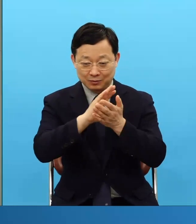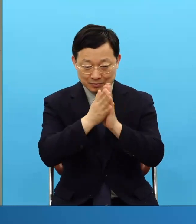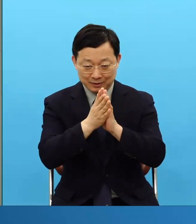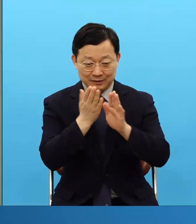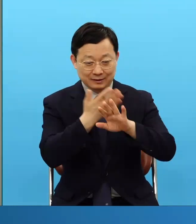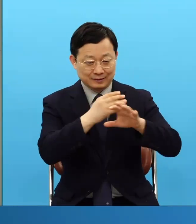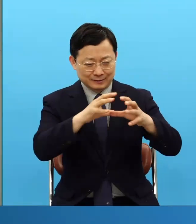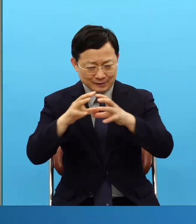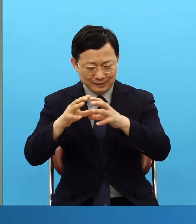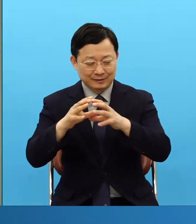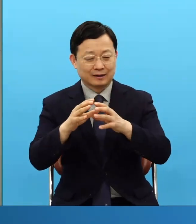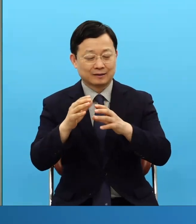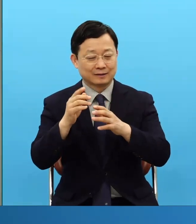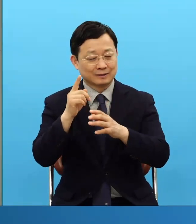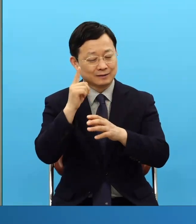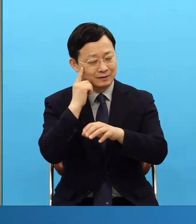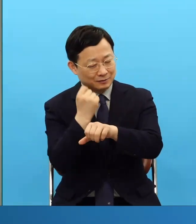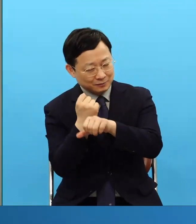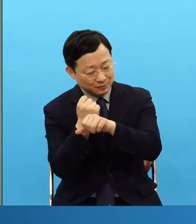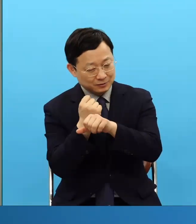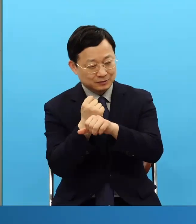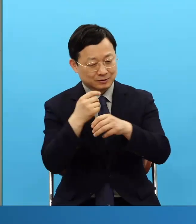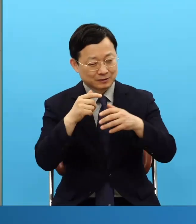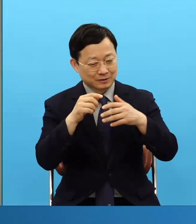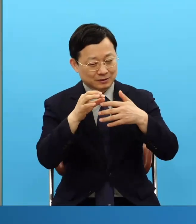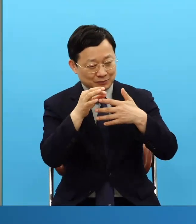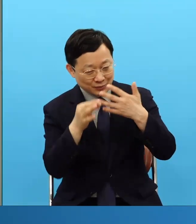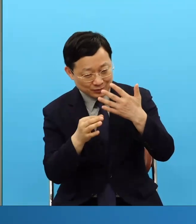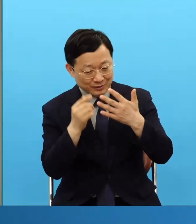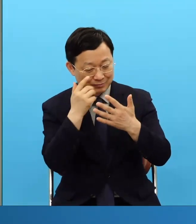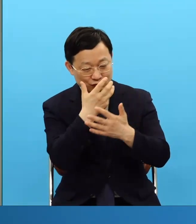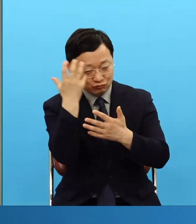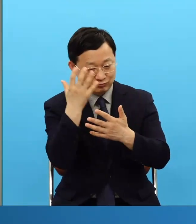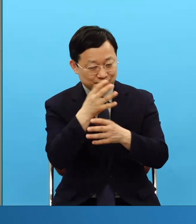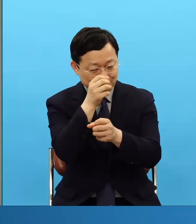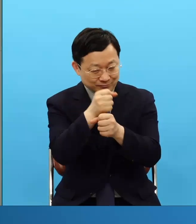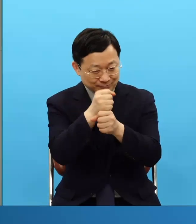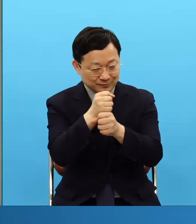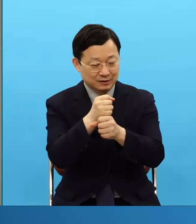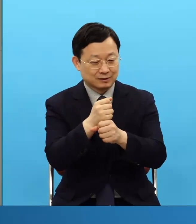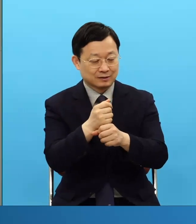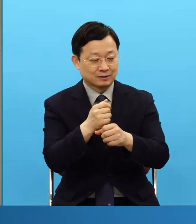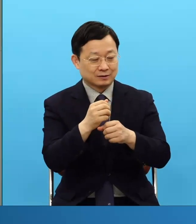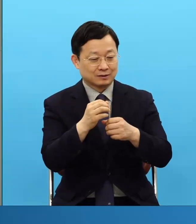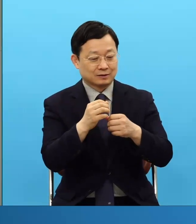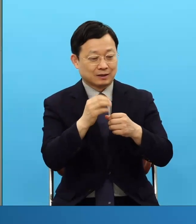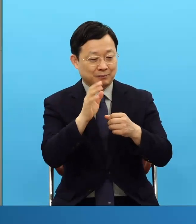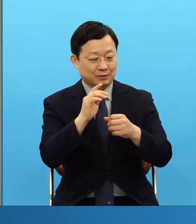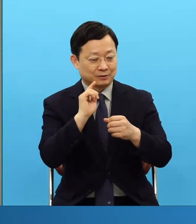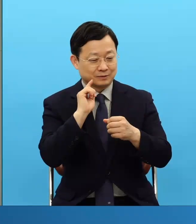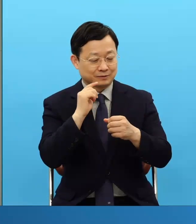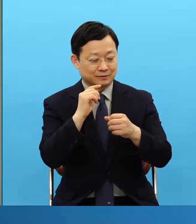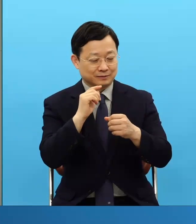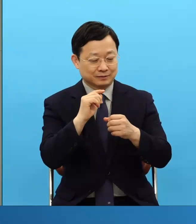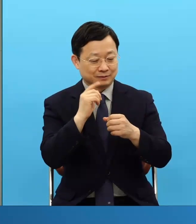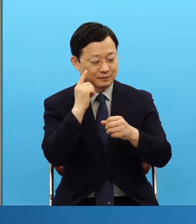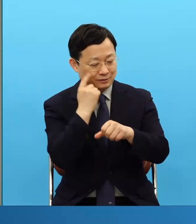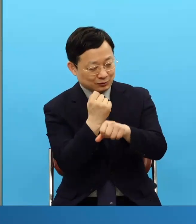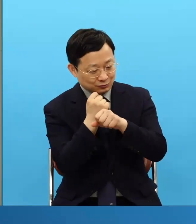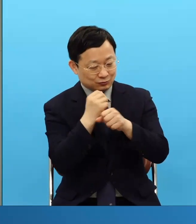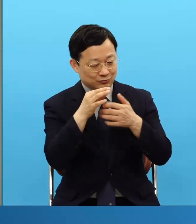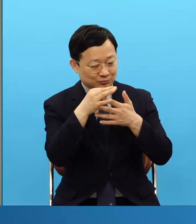있는 여러 과학 지식과 프로그래밍 등에 대한 꿈을 꾸며 연구원과 프로그래머, 예술가로서의 삶을 그리고